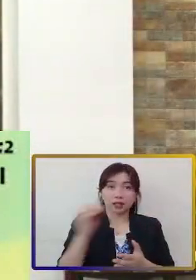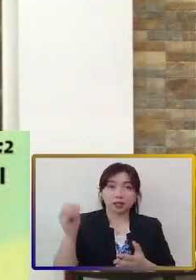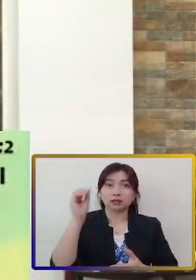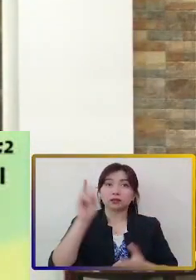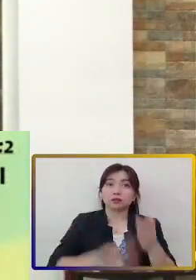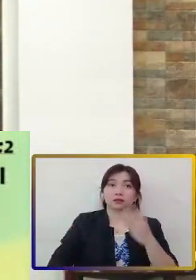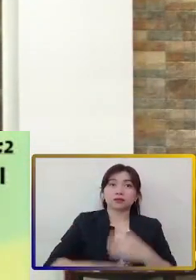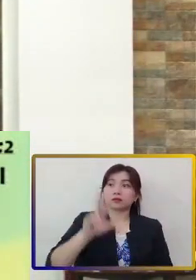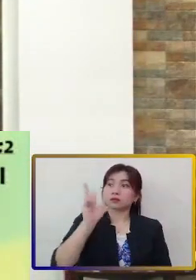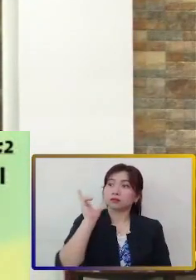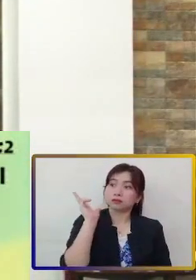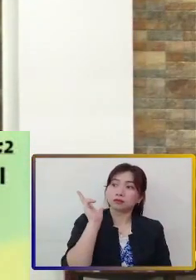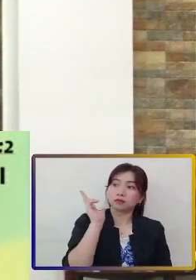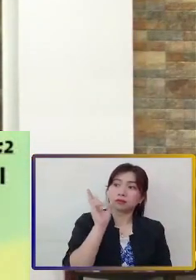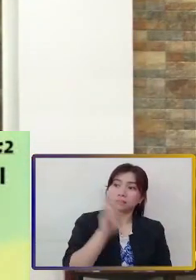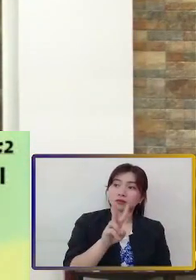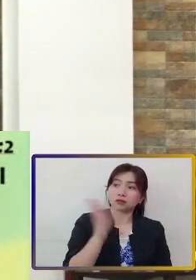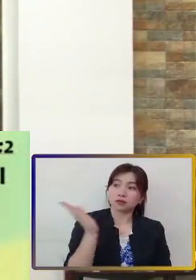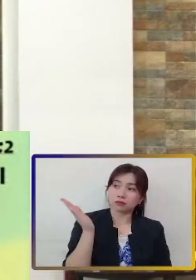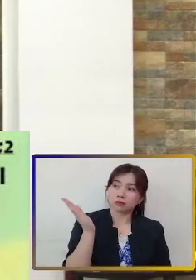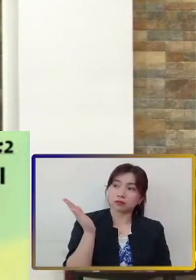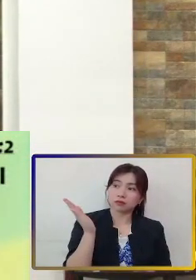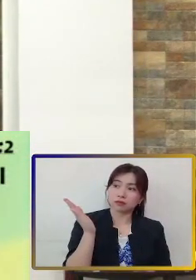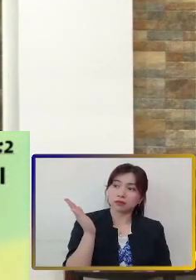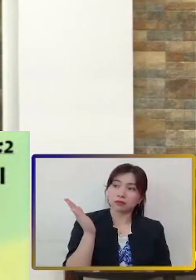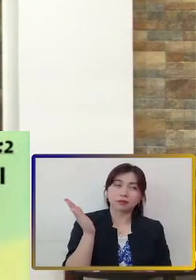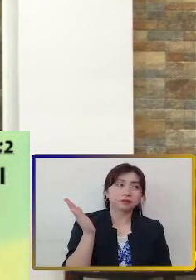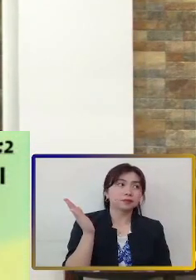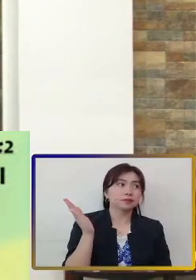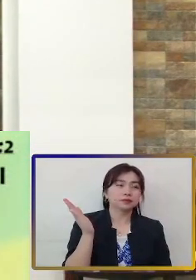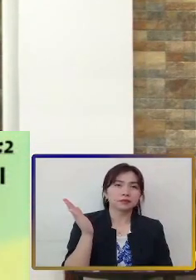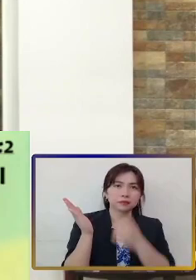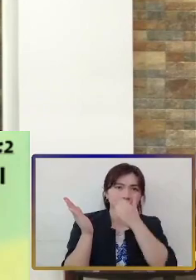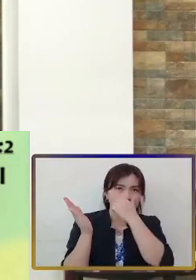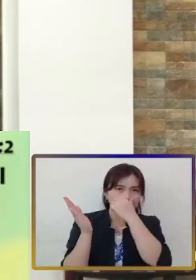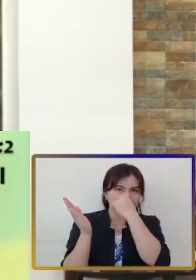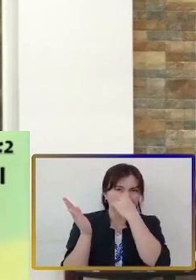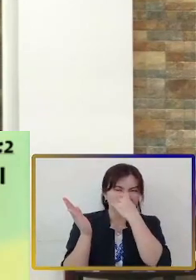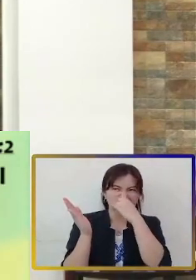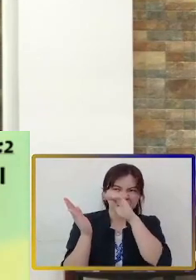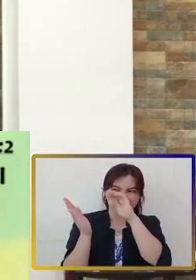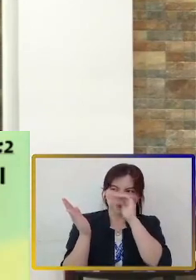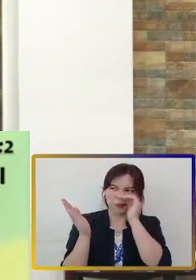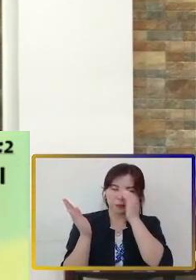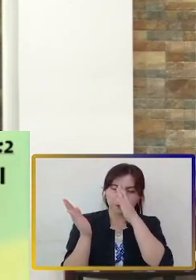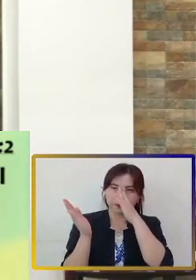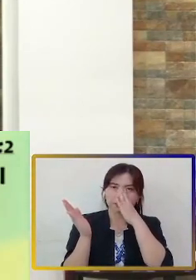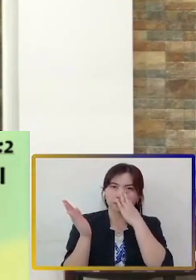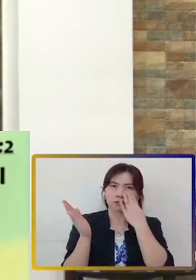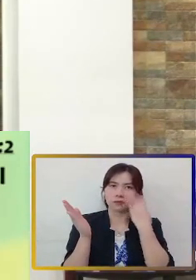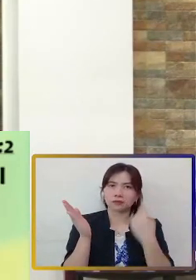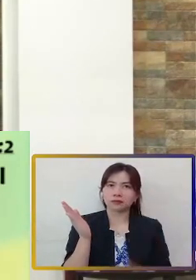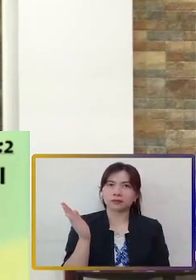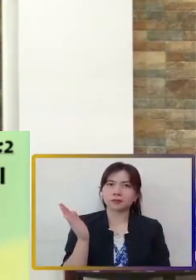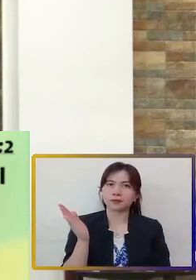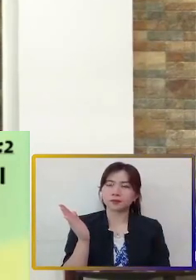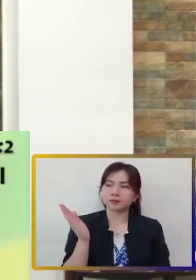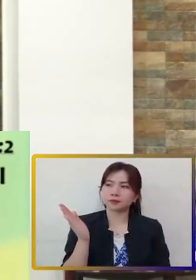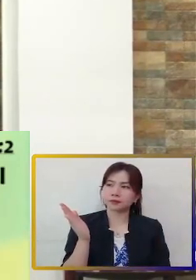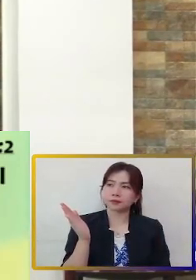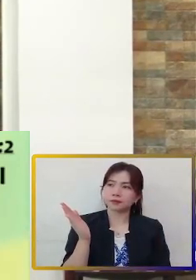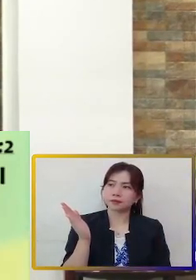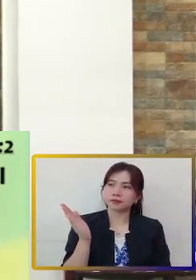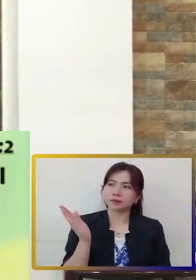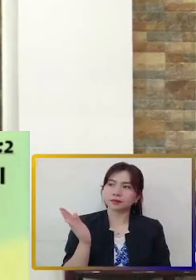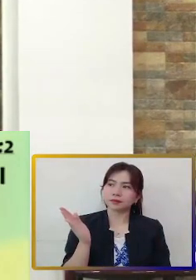house are what if it were not so sabi ng Bibliya I would have told you I